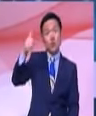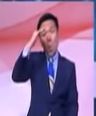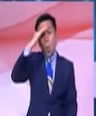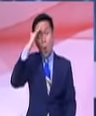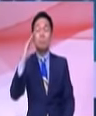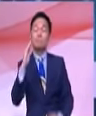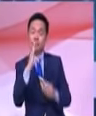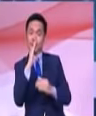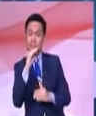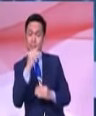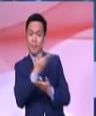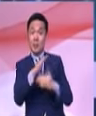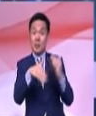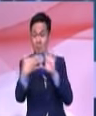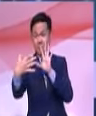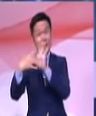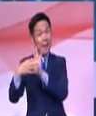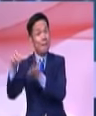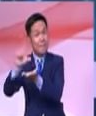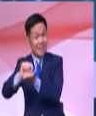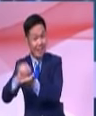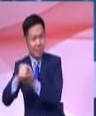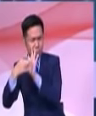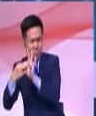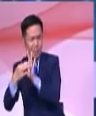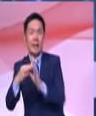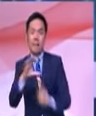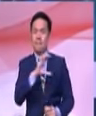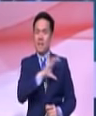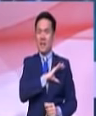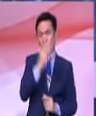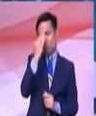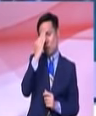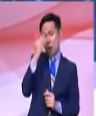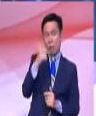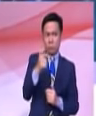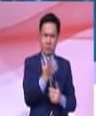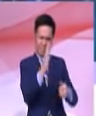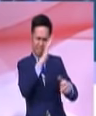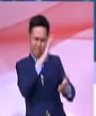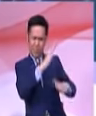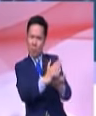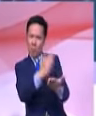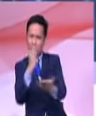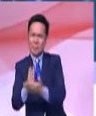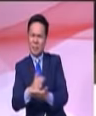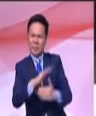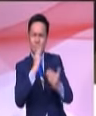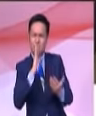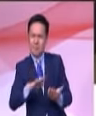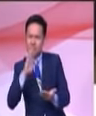berkata, kerjasama erat dengan media membantu polis berkongsi usaha membanteras jenayah.